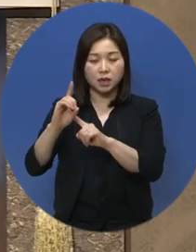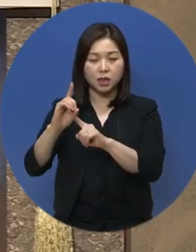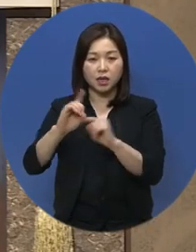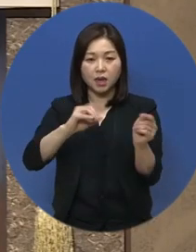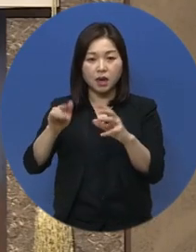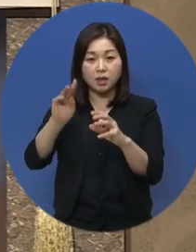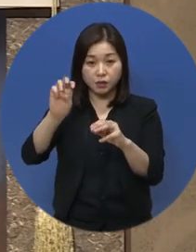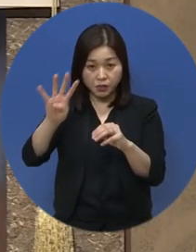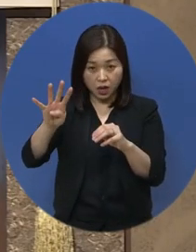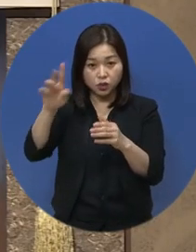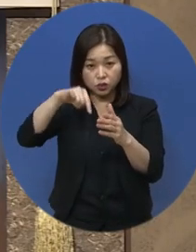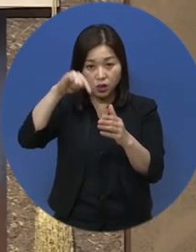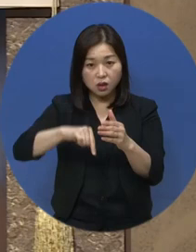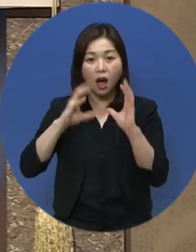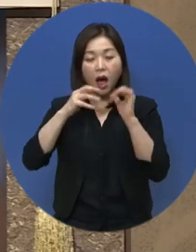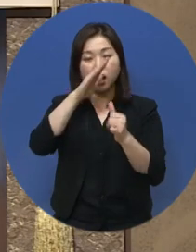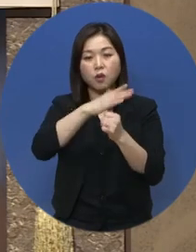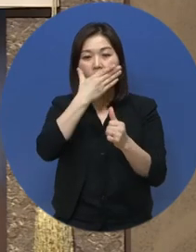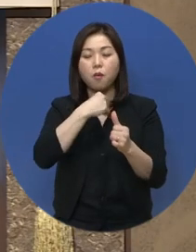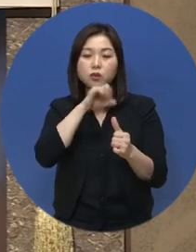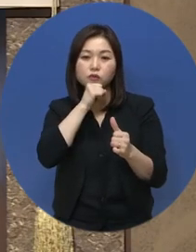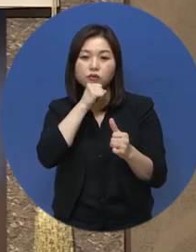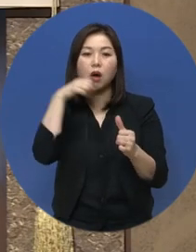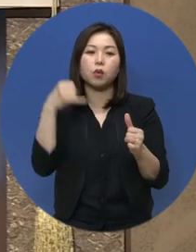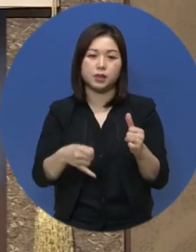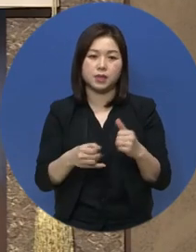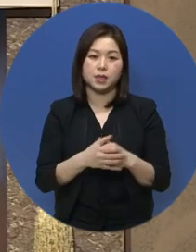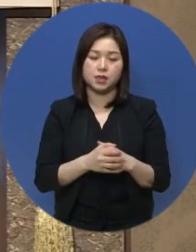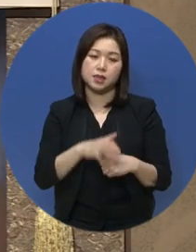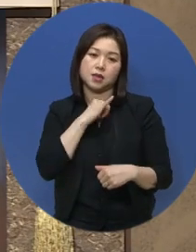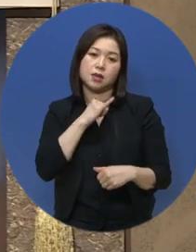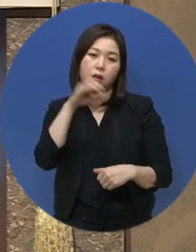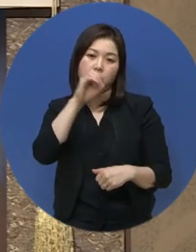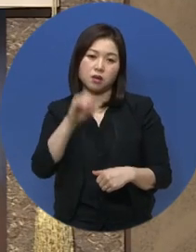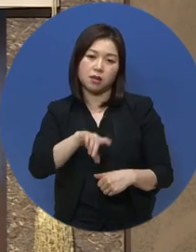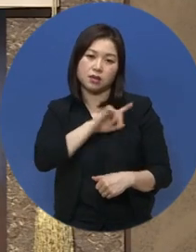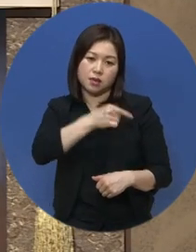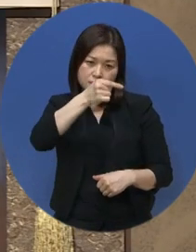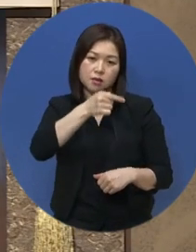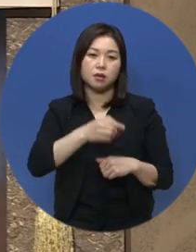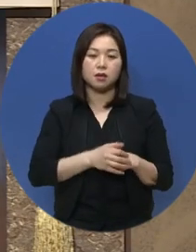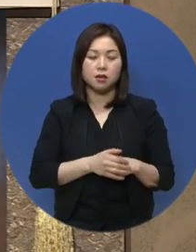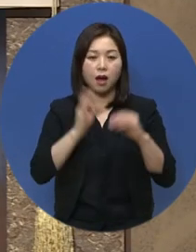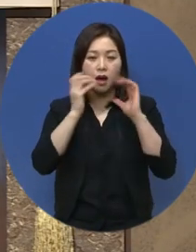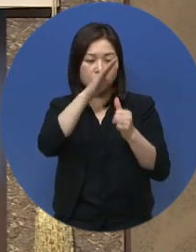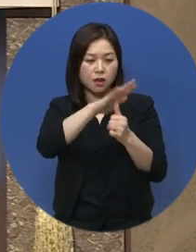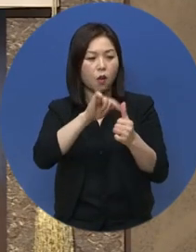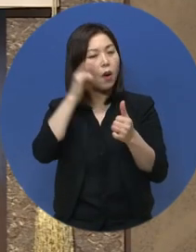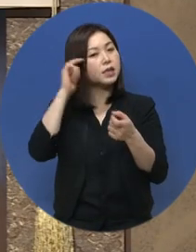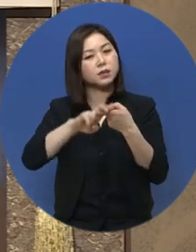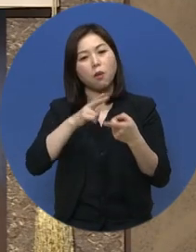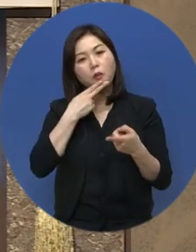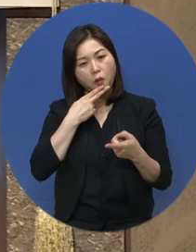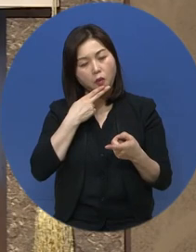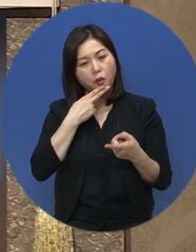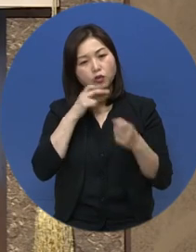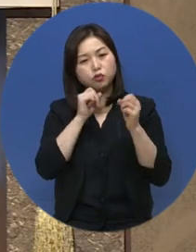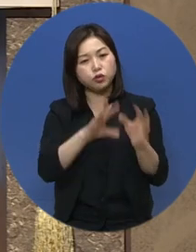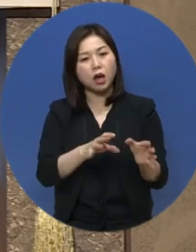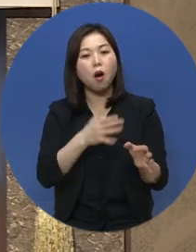지수가 꼴찌예요. 만년 꼴찌예요. 자살률 제일 높고요. 왜 그러니까 그럴까요? 아이들에 대해서 관심이 없는 거예요. 투자하지 않는